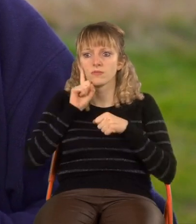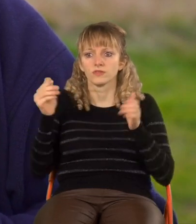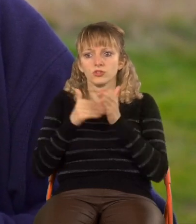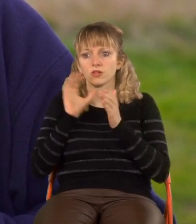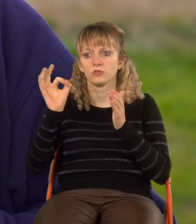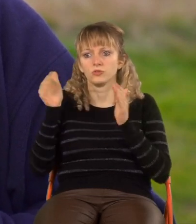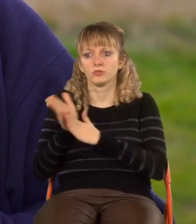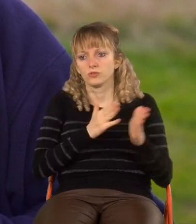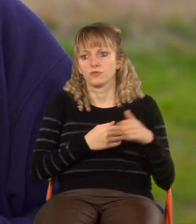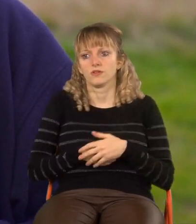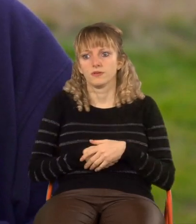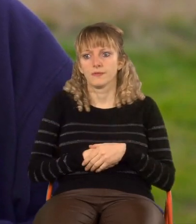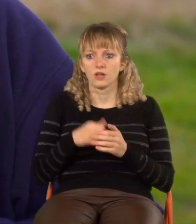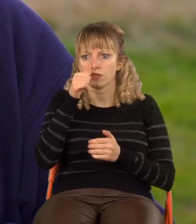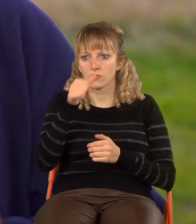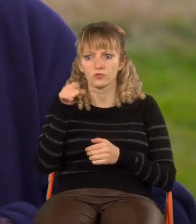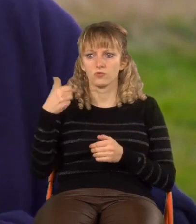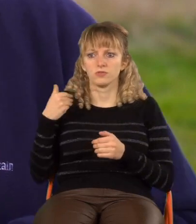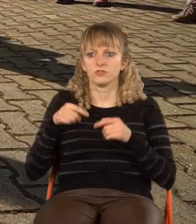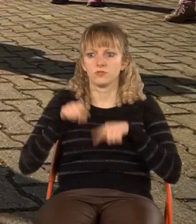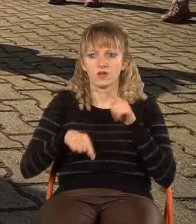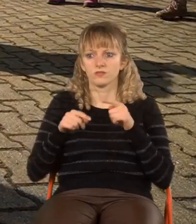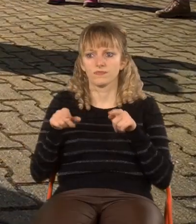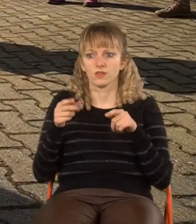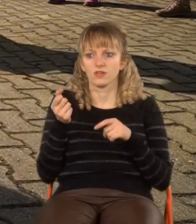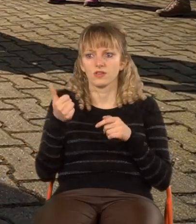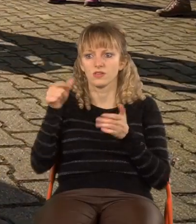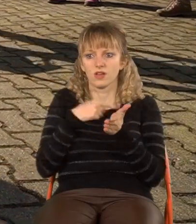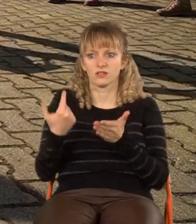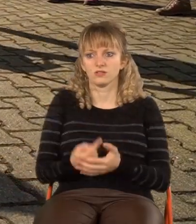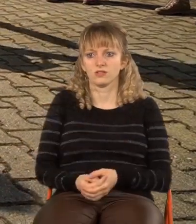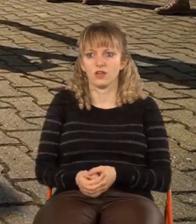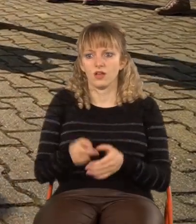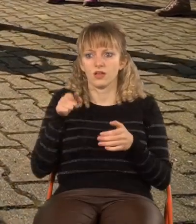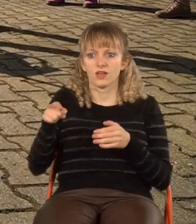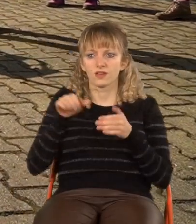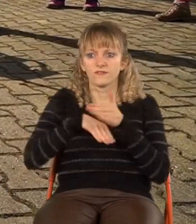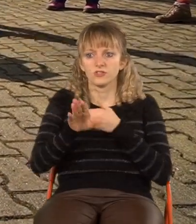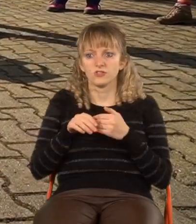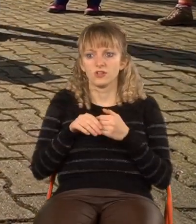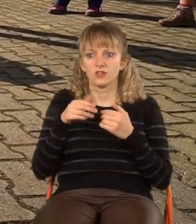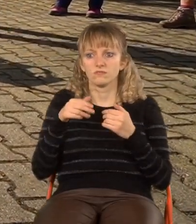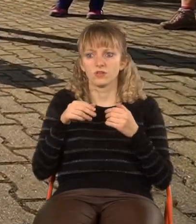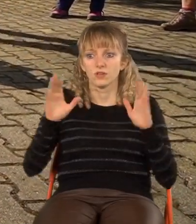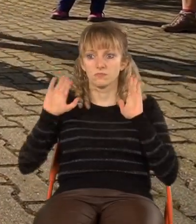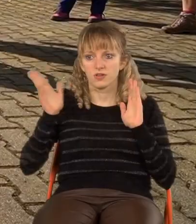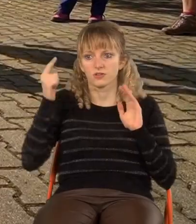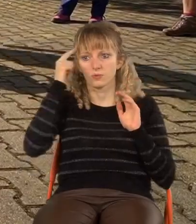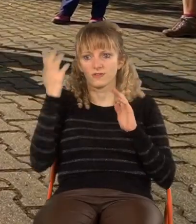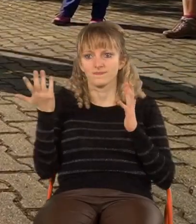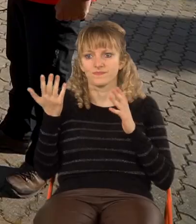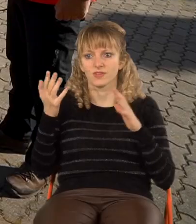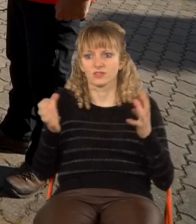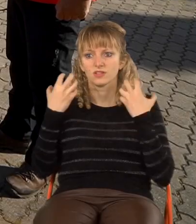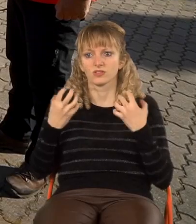się dobrze przygotować. Nie może to być spontaniczne, jednorazowe takie wyjście, że ja sobie zaplanuję w głowie, że chciałbym teraz urządzić